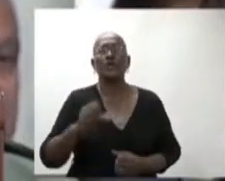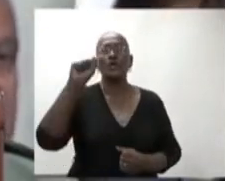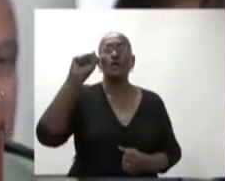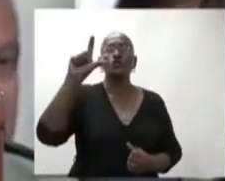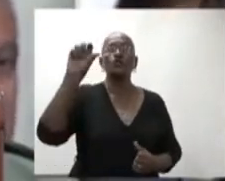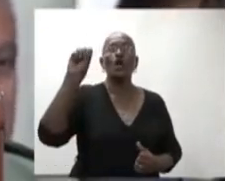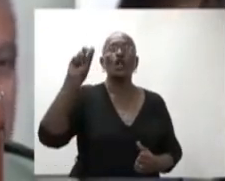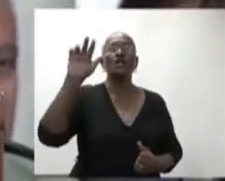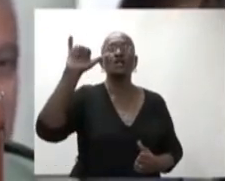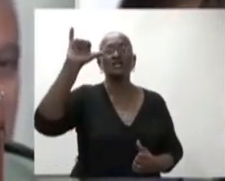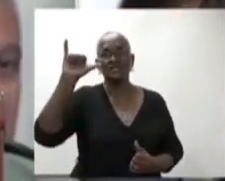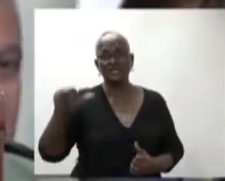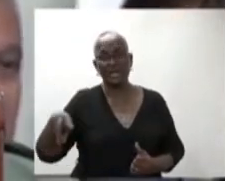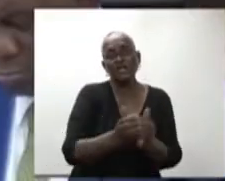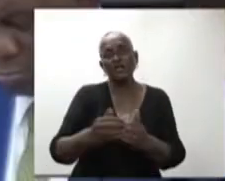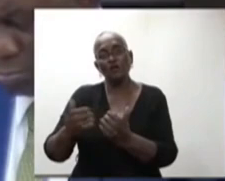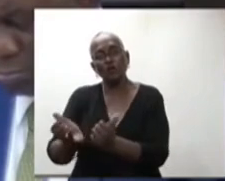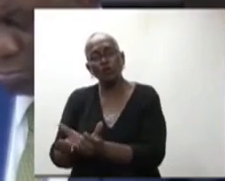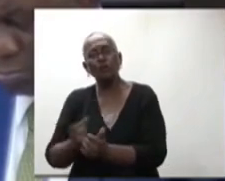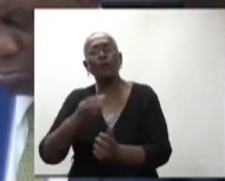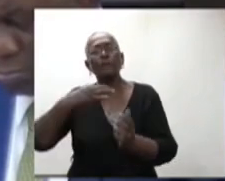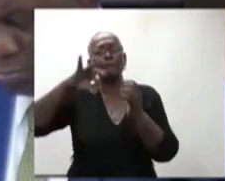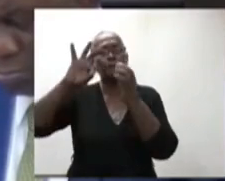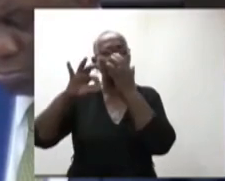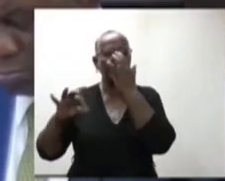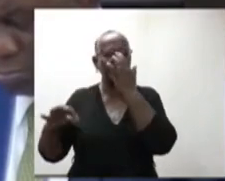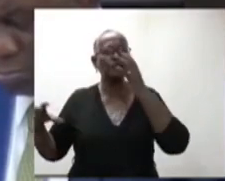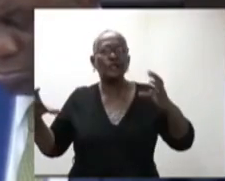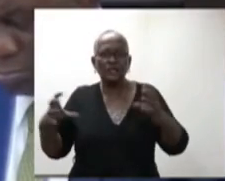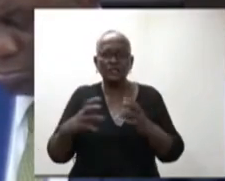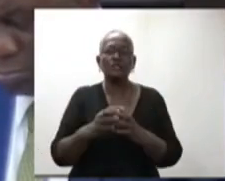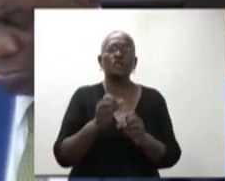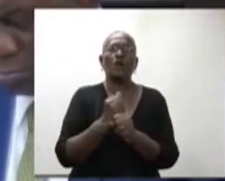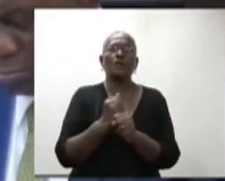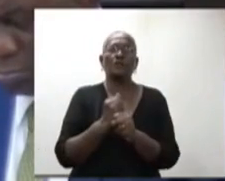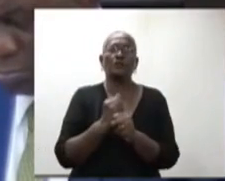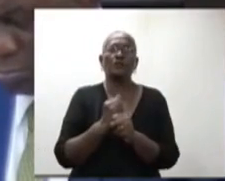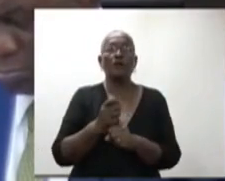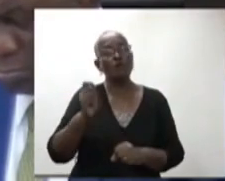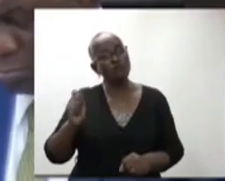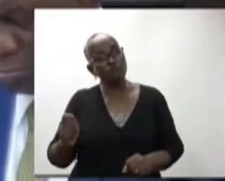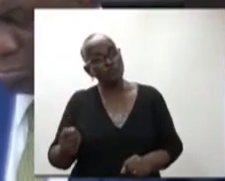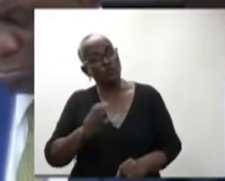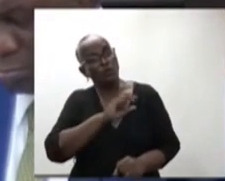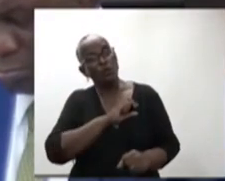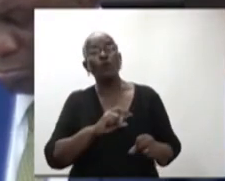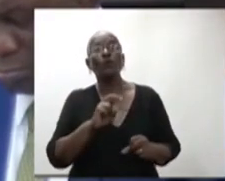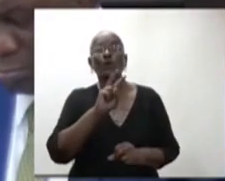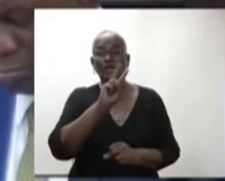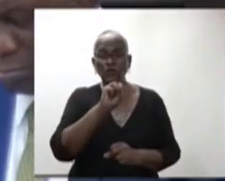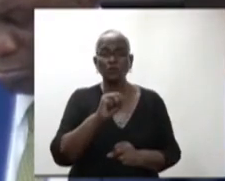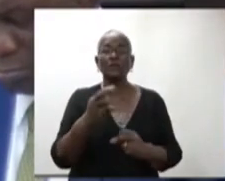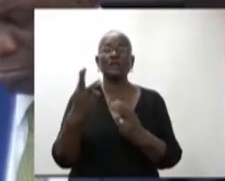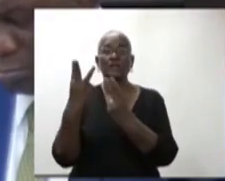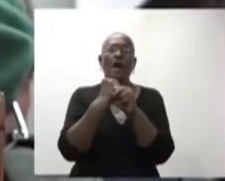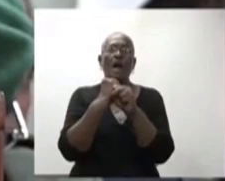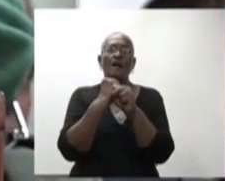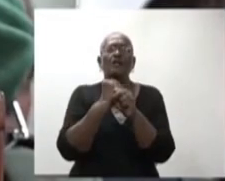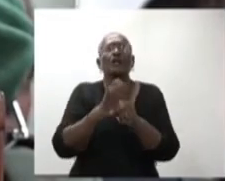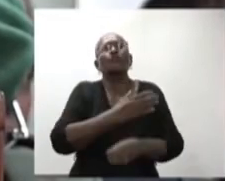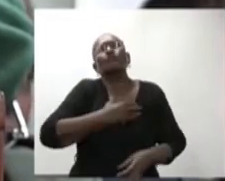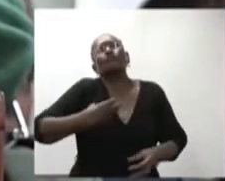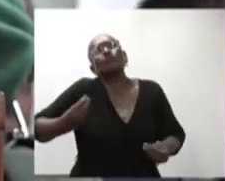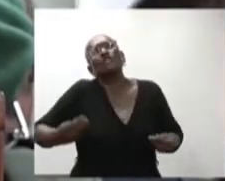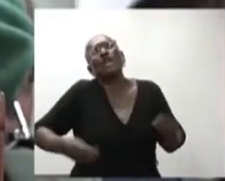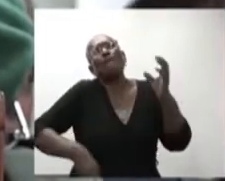Paranam, Libanonweg, Peking Sarong en Redidoti. Ook zijn er ter versterking van